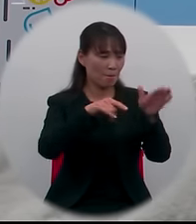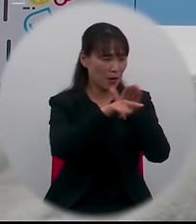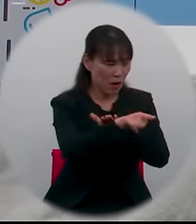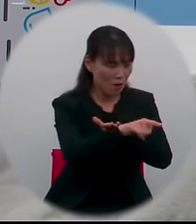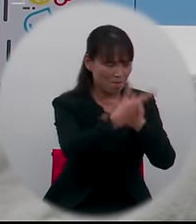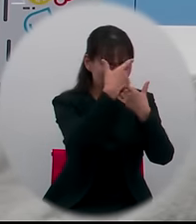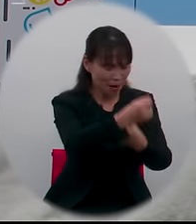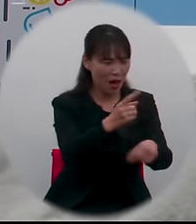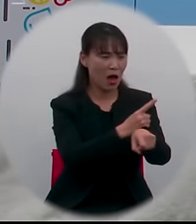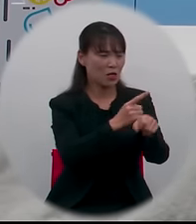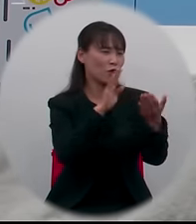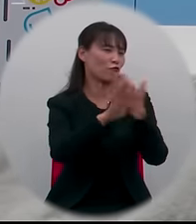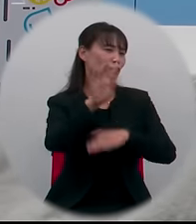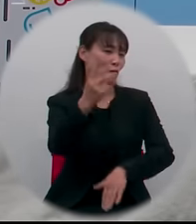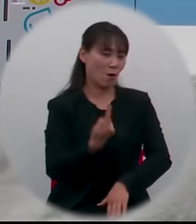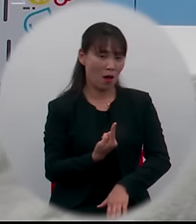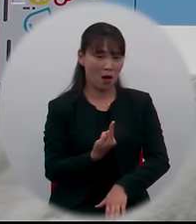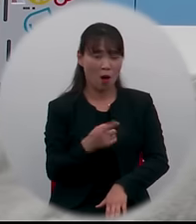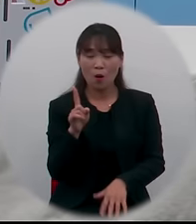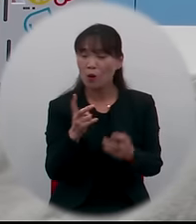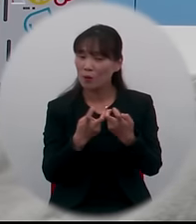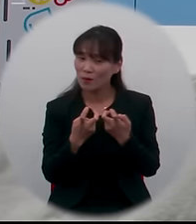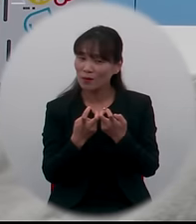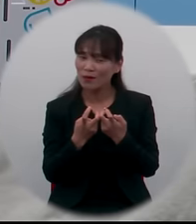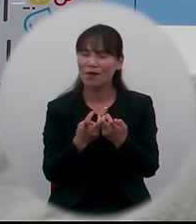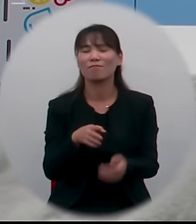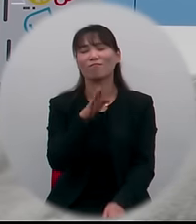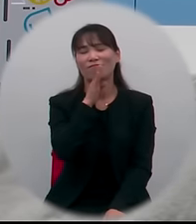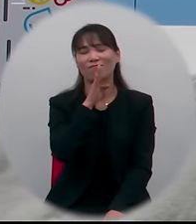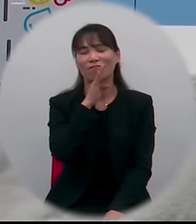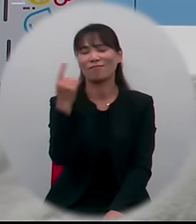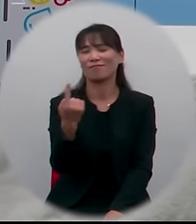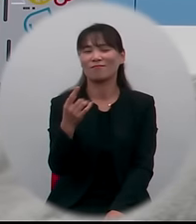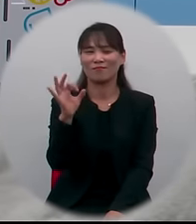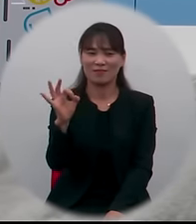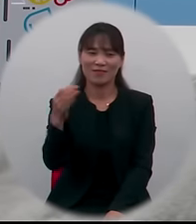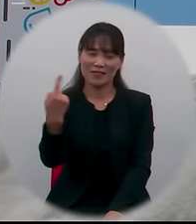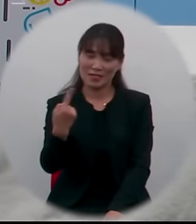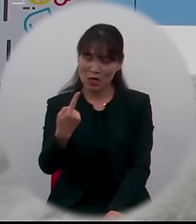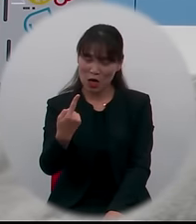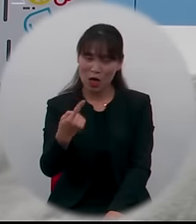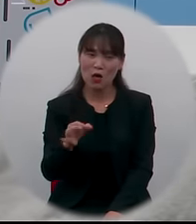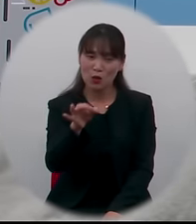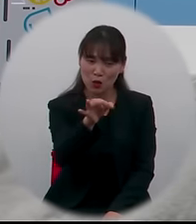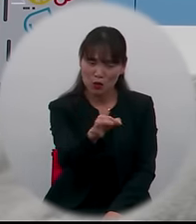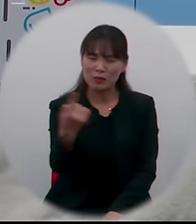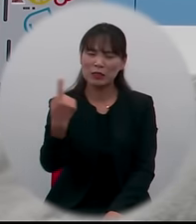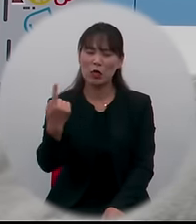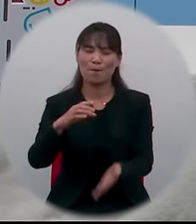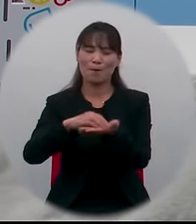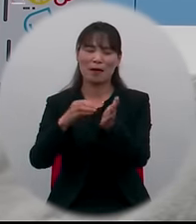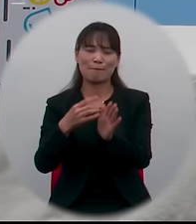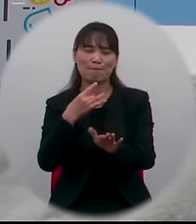자녀들이 PC 반 가면은 정확히 1한시간 후에 나와요 어떻게 그럴 수 있을까요 맞습니다 요금제 1,000원 내면 딱 1,000